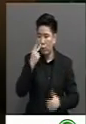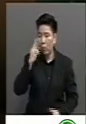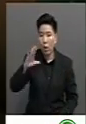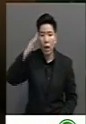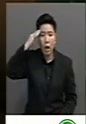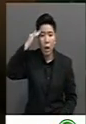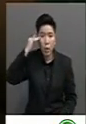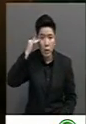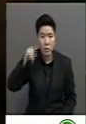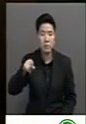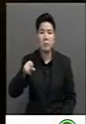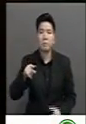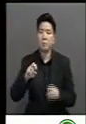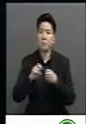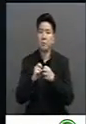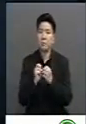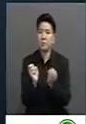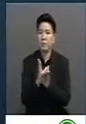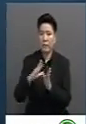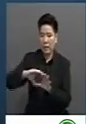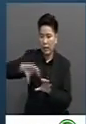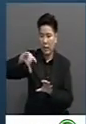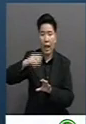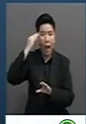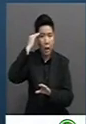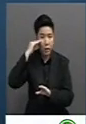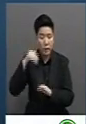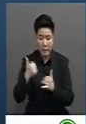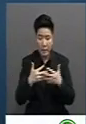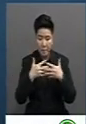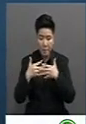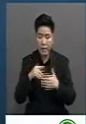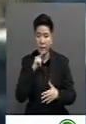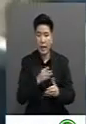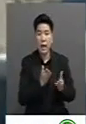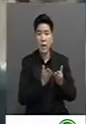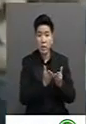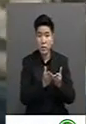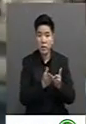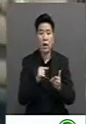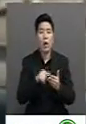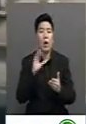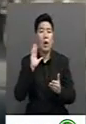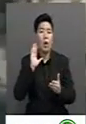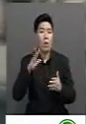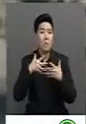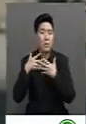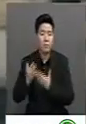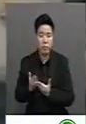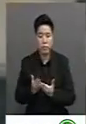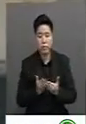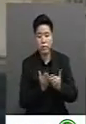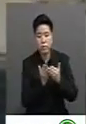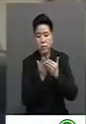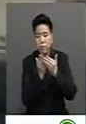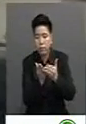ริ่มร้อนระอุขึ้นมาอีกครั้งหลังจากกองทัพสหรัฐมีคำสั่งให้กองเรือโจมตีคาวินสันเคลื่อนไปประจำการบริเว